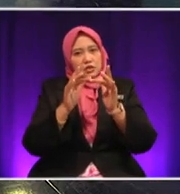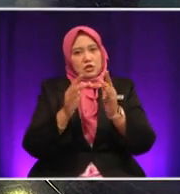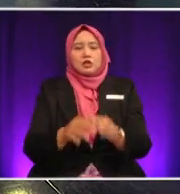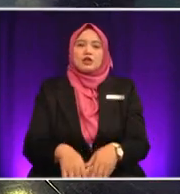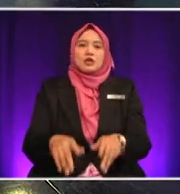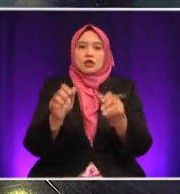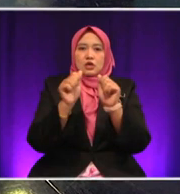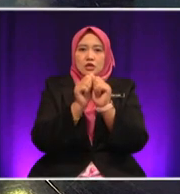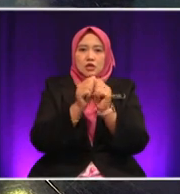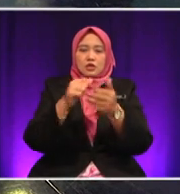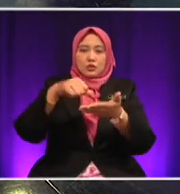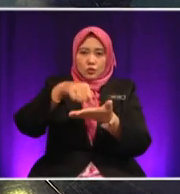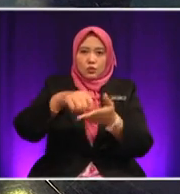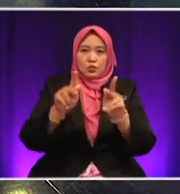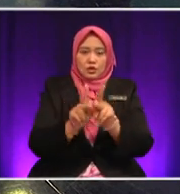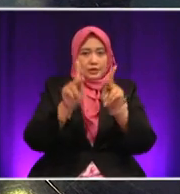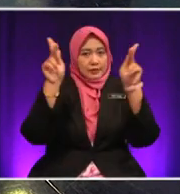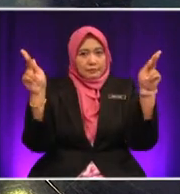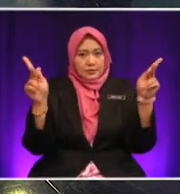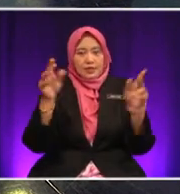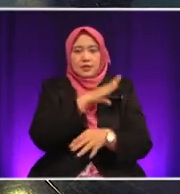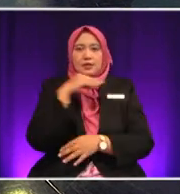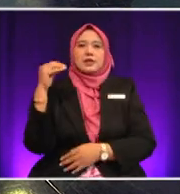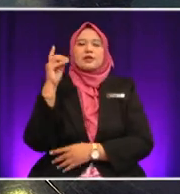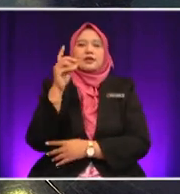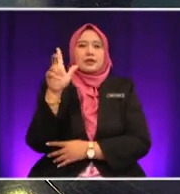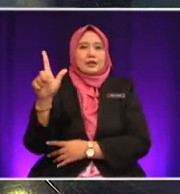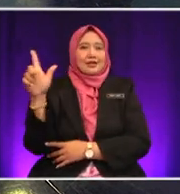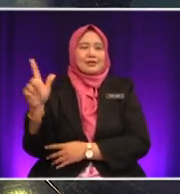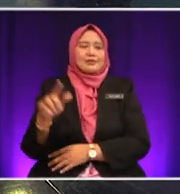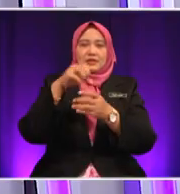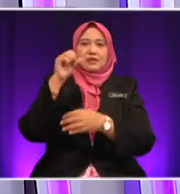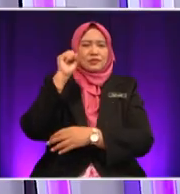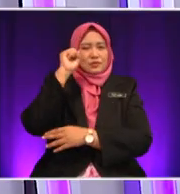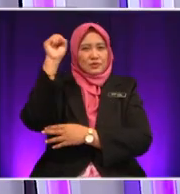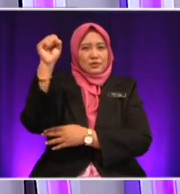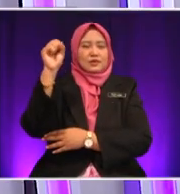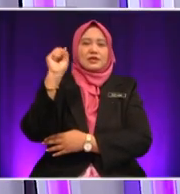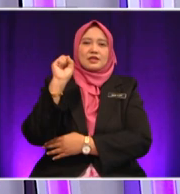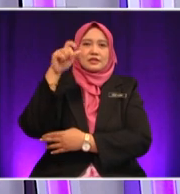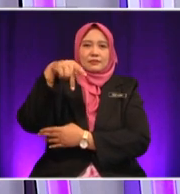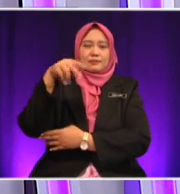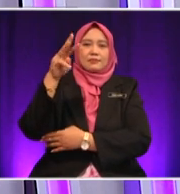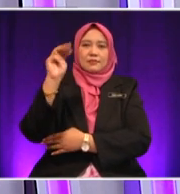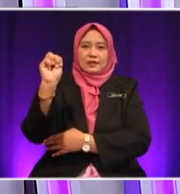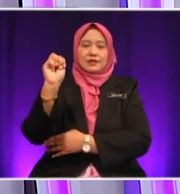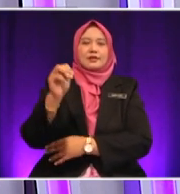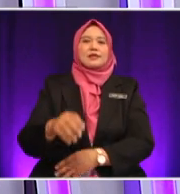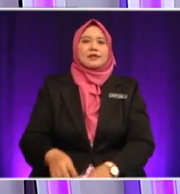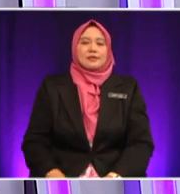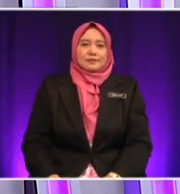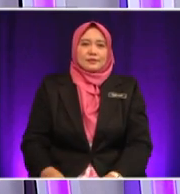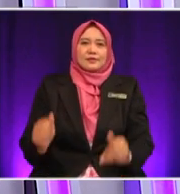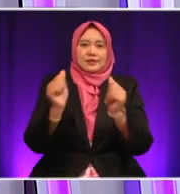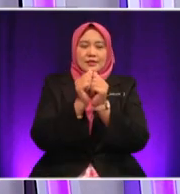sebagainya ya dan sekarang kita akan bahas seketika dan kembali kesukses SBM kita juga ada c go-parida